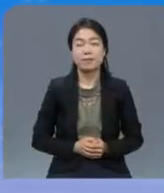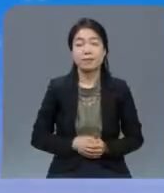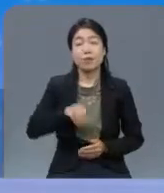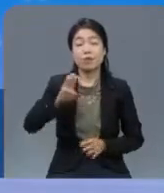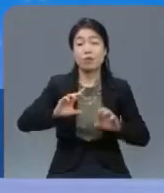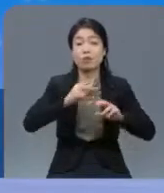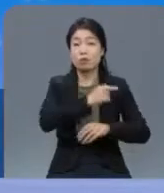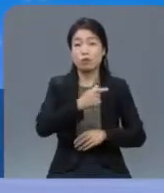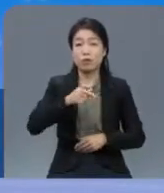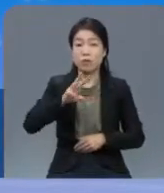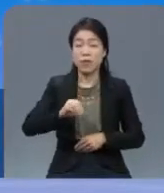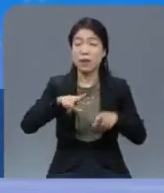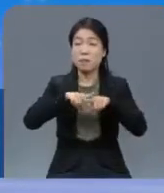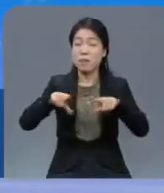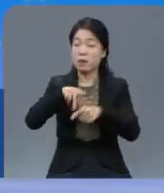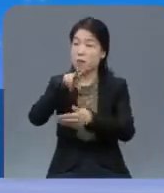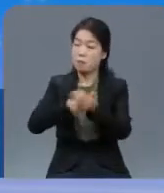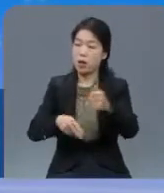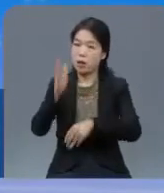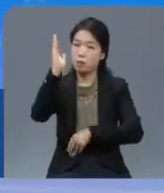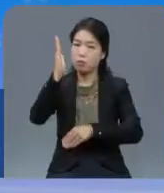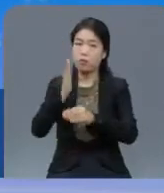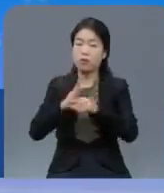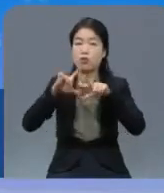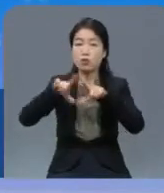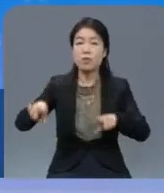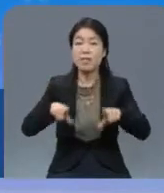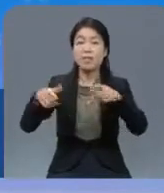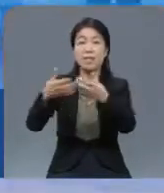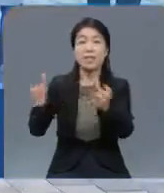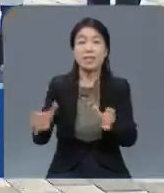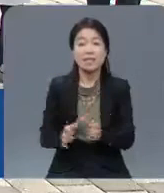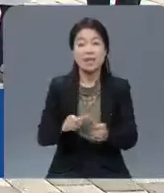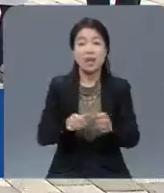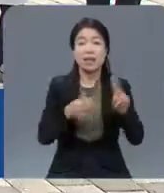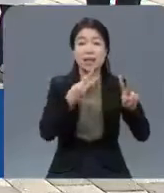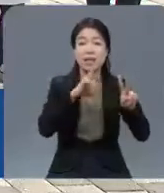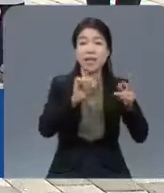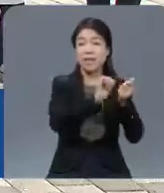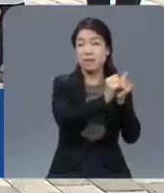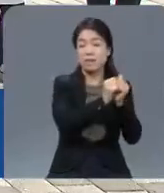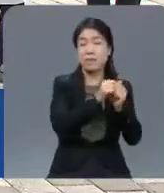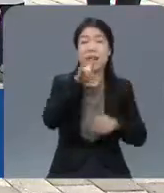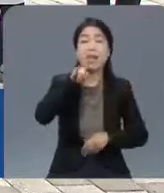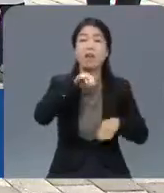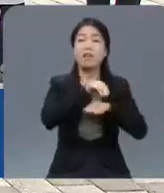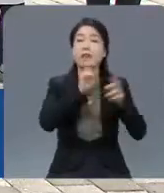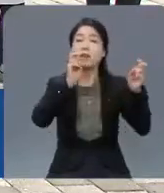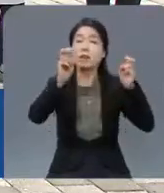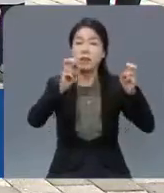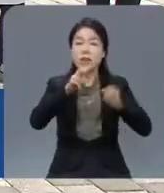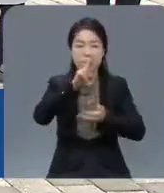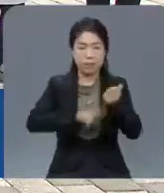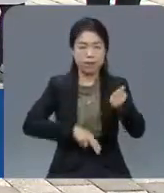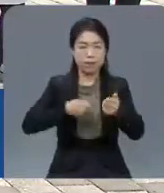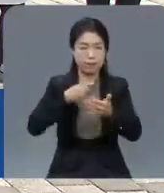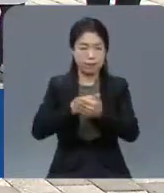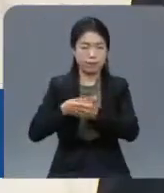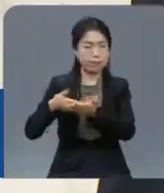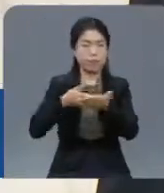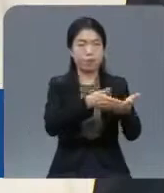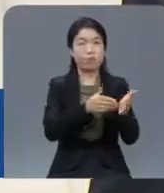광주 글로벌 모터스 민간 매각을 주장하고 있는 민생당이 2대 주주인 현대차에 매각 결정을